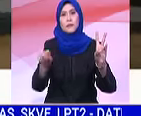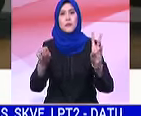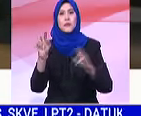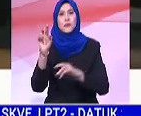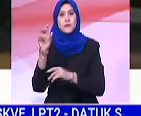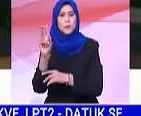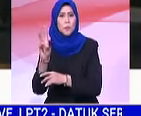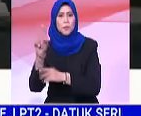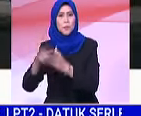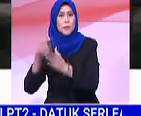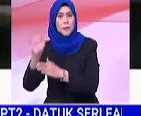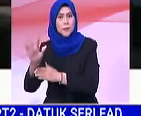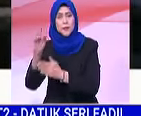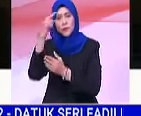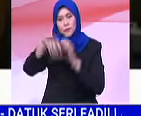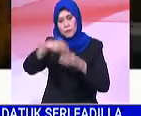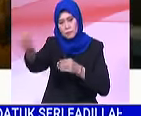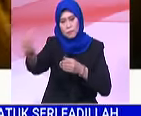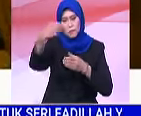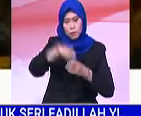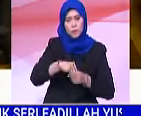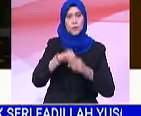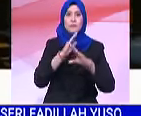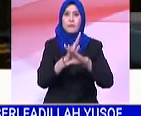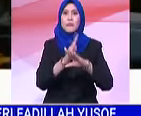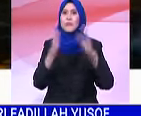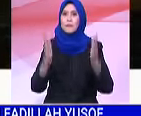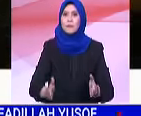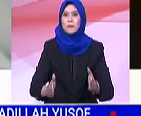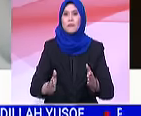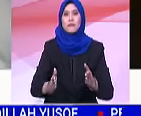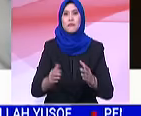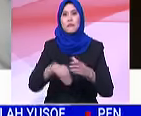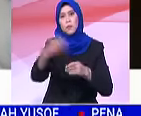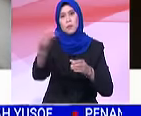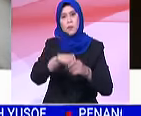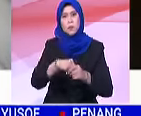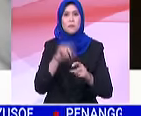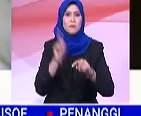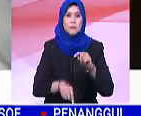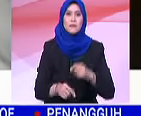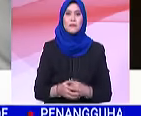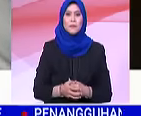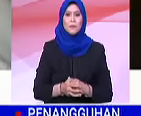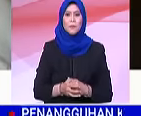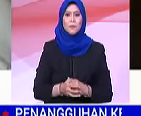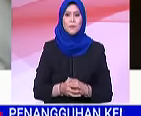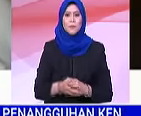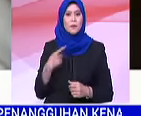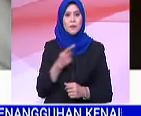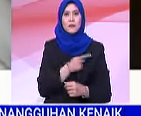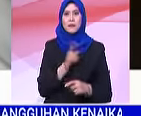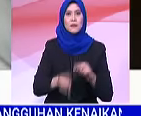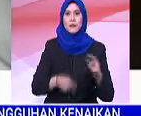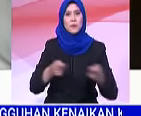adalah bertujuan mengurangkan pergerakan keluar dan masuk orang ramai ke Bintulu. Kita tidak boleh tapak